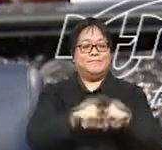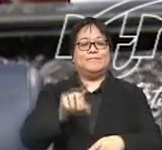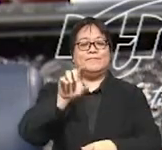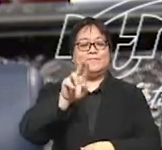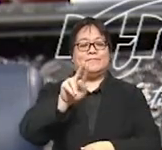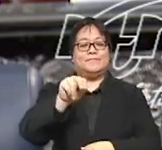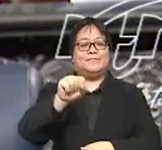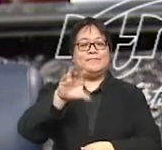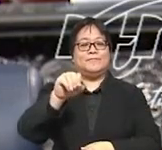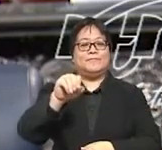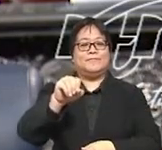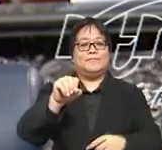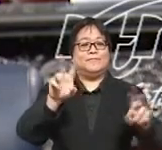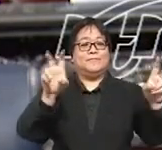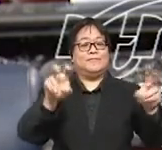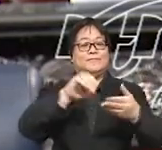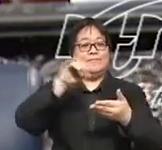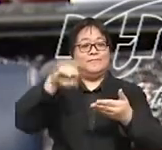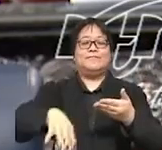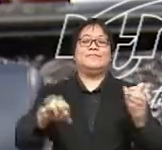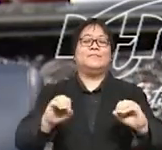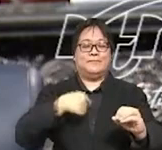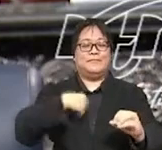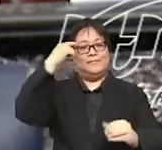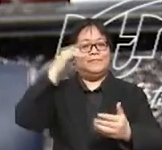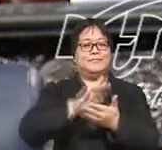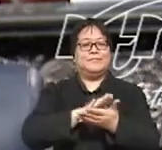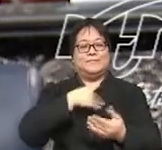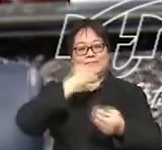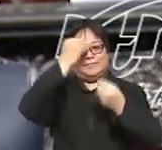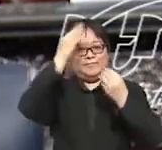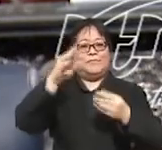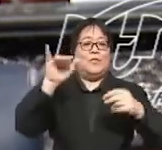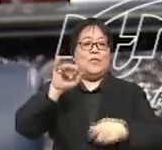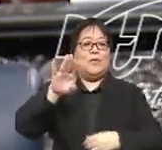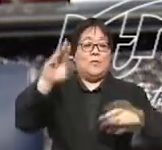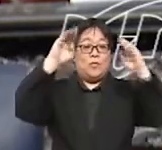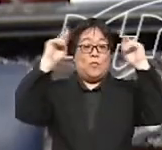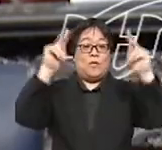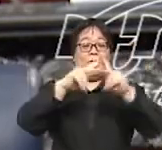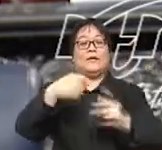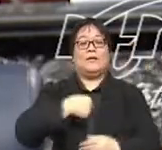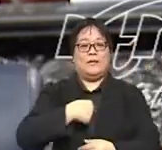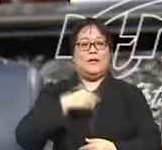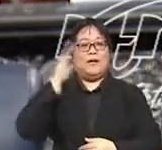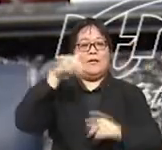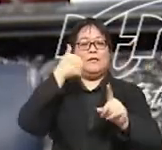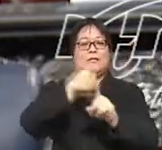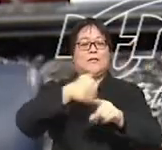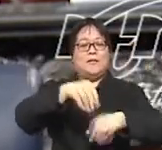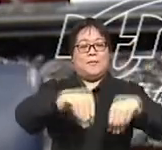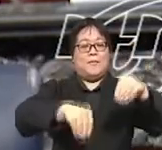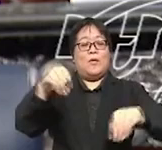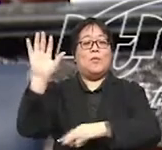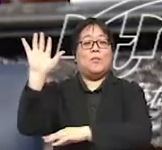UNESCO biosphere ini akan ditarik baliklah save chapca itu saya beritahu pada Ya Mamaku Anta Teddy saya akan gerakkan pernah nama